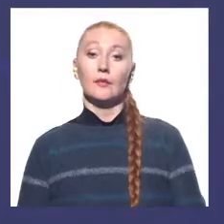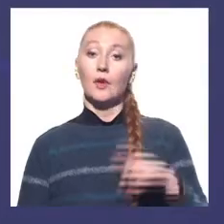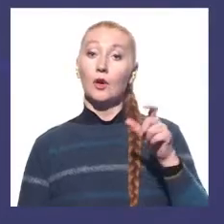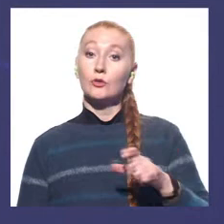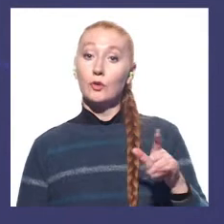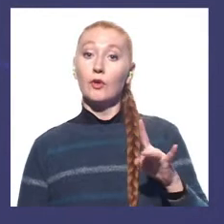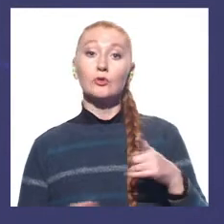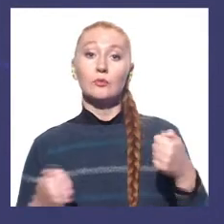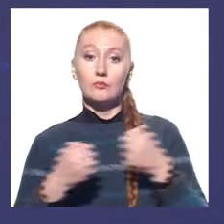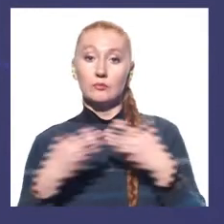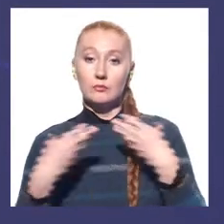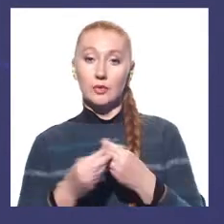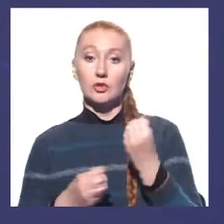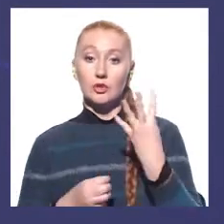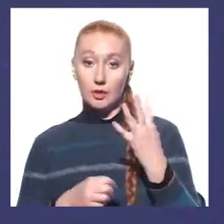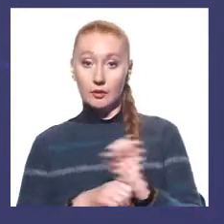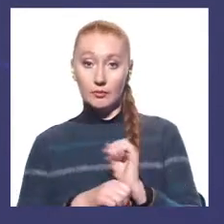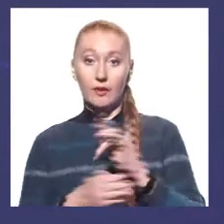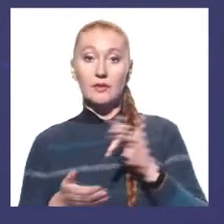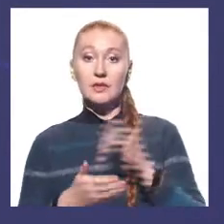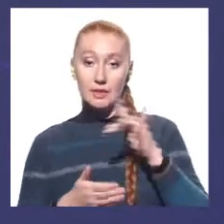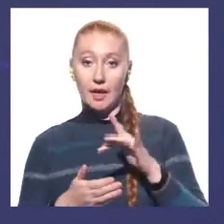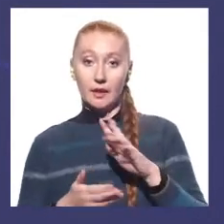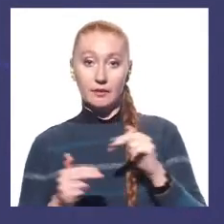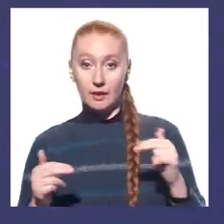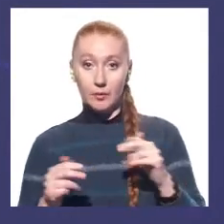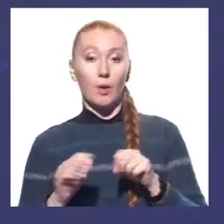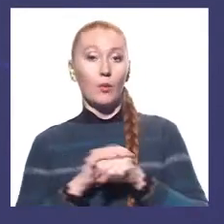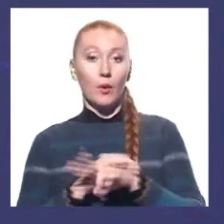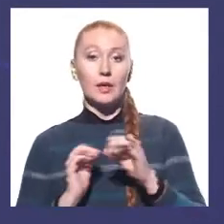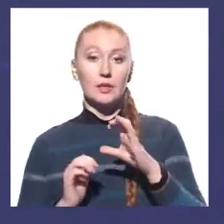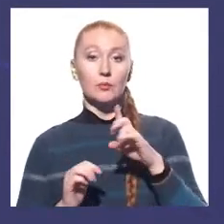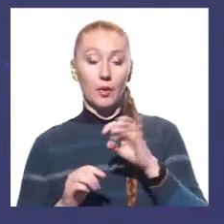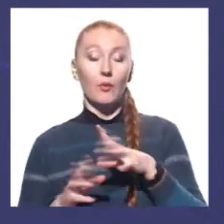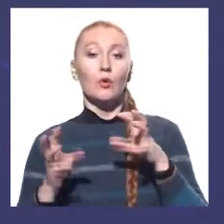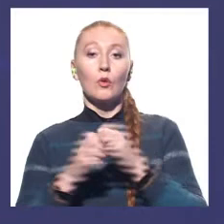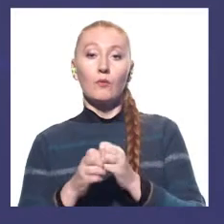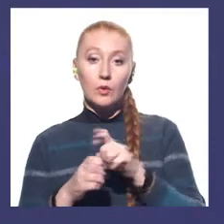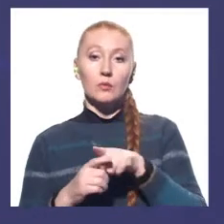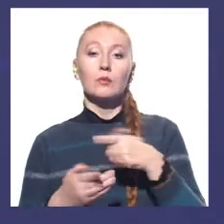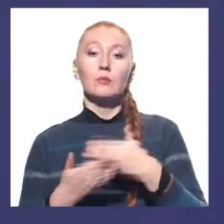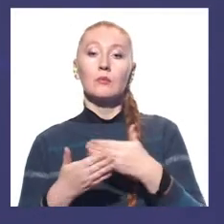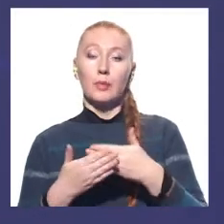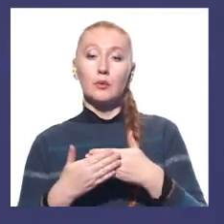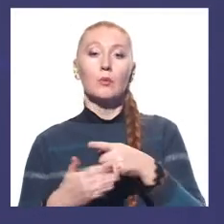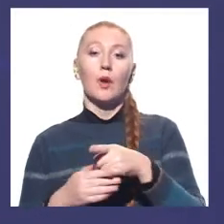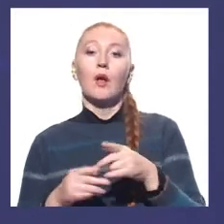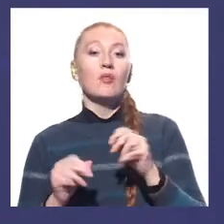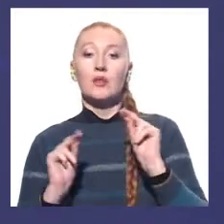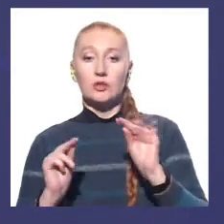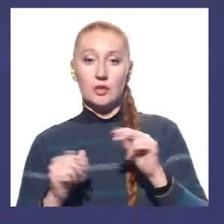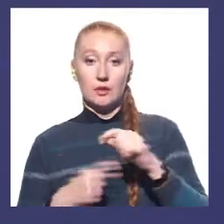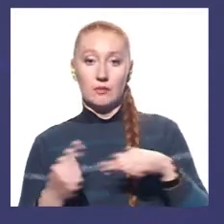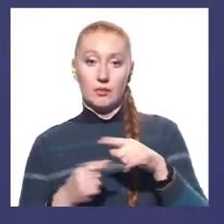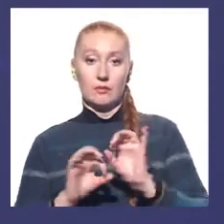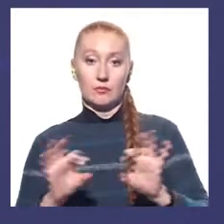Чоловіка, що розбив 14 автівок у центрі Дніпра, тікаючи від працівників СБУ, ловили за підозрою у нелегальному бізнесі. Про це йдеться